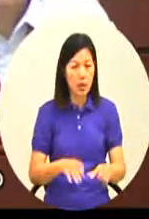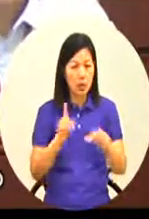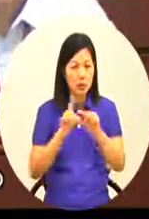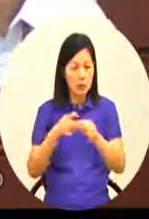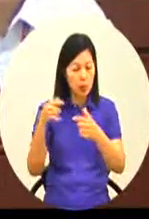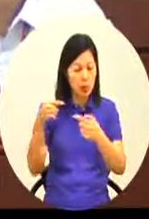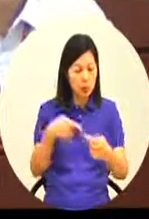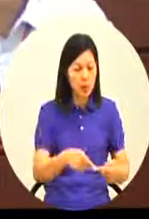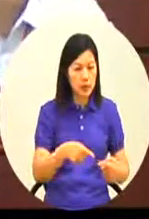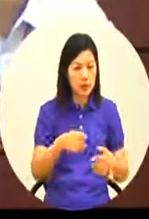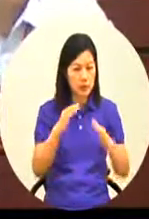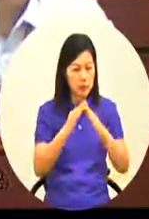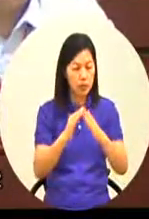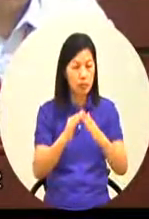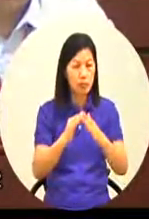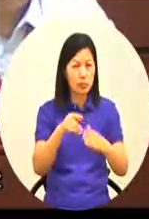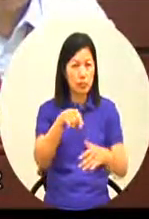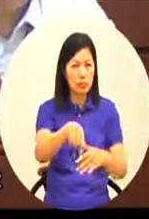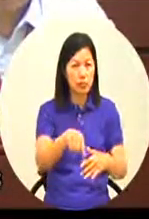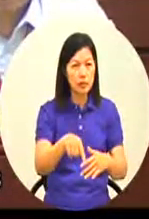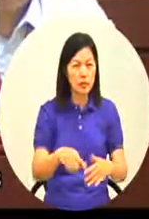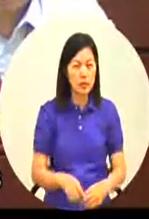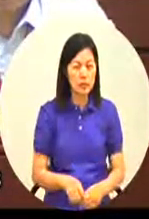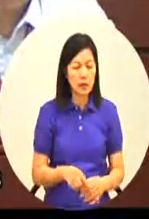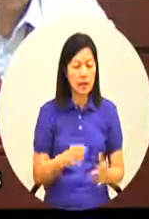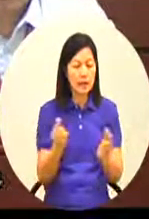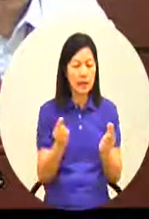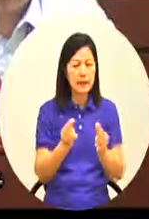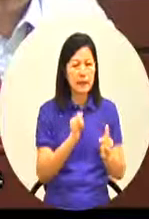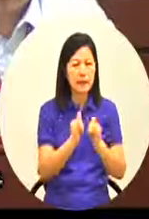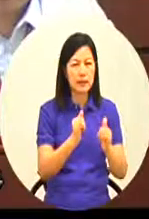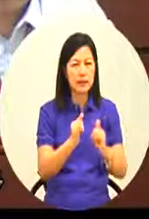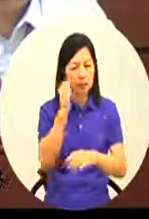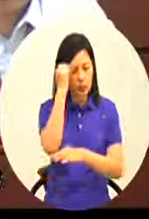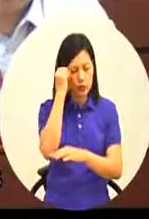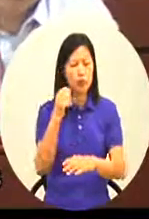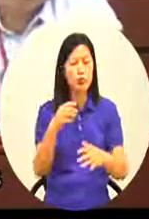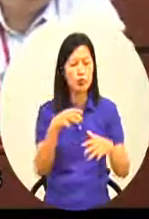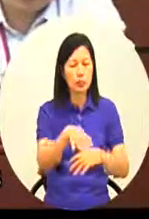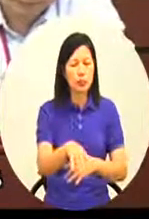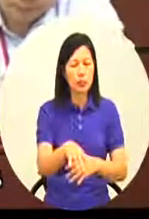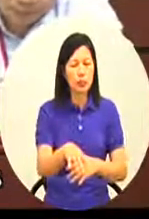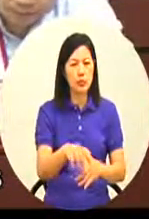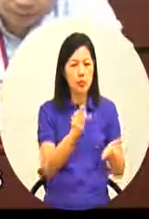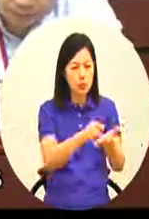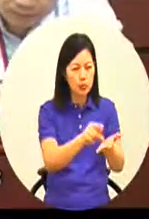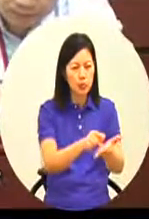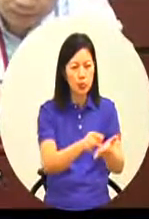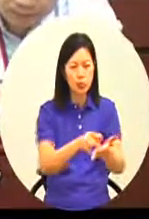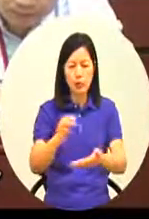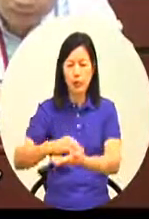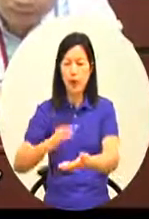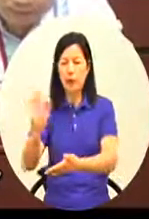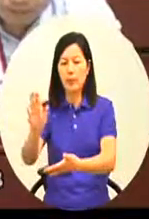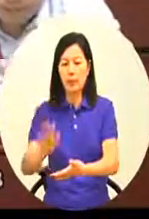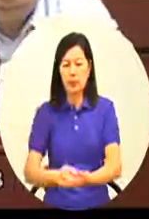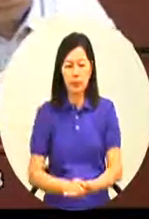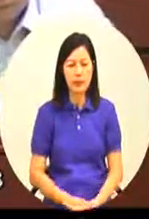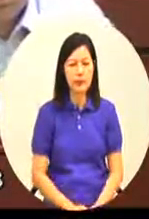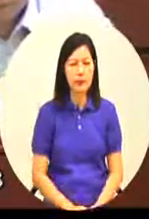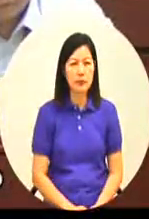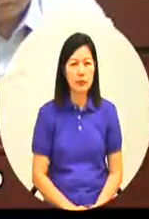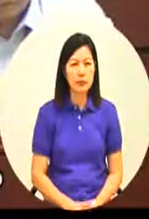所以我觉得议员观念没有错，就是说那个是社会住宅的概念，它是一个只租不售啦。好，那所以假设是有